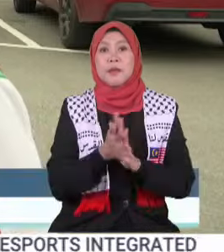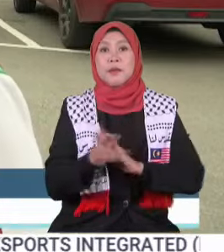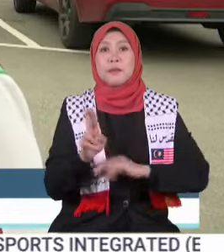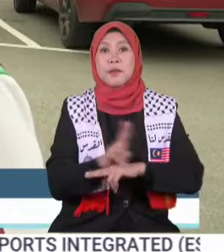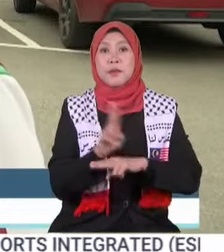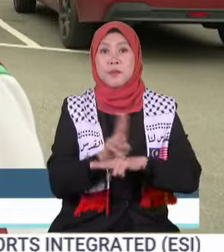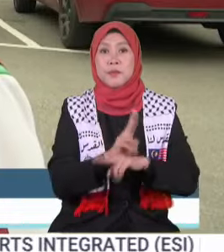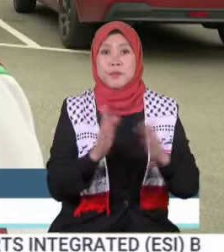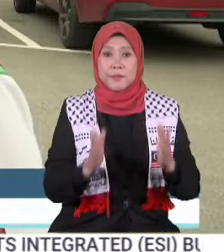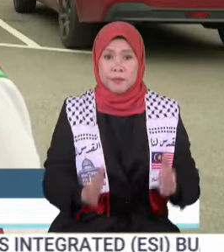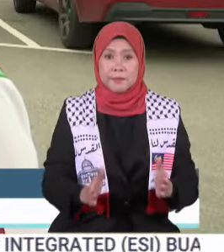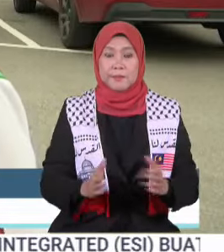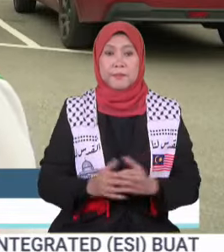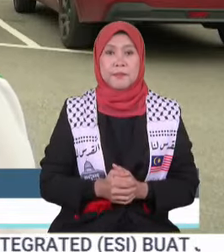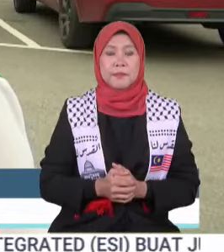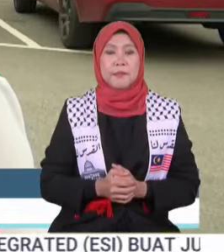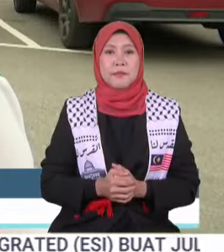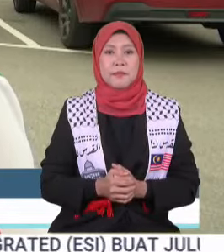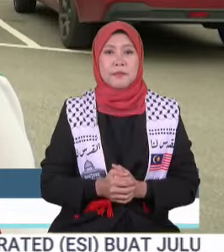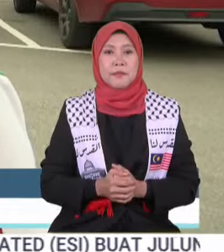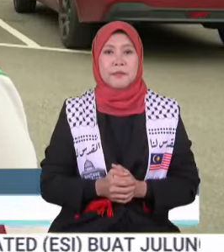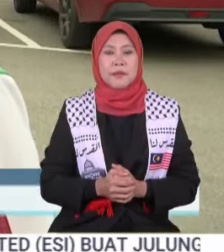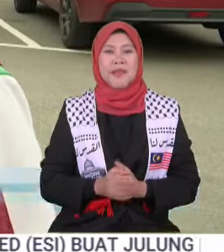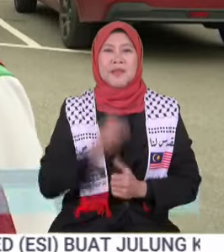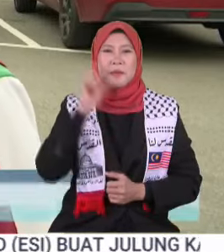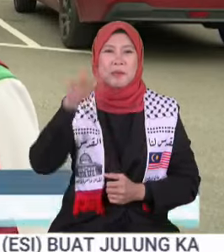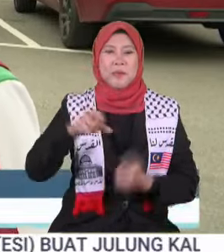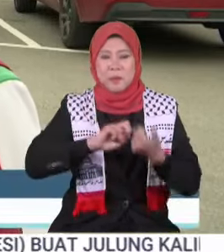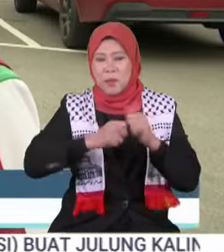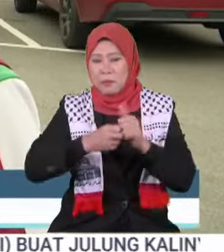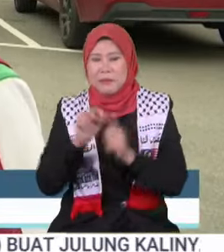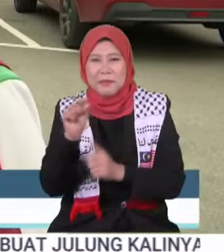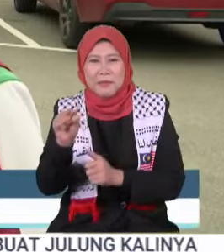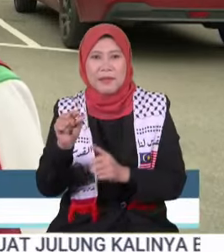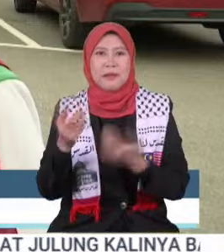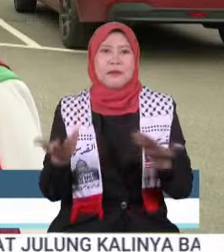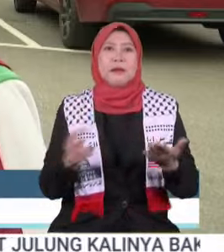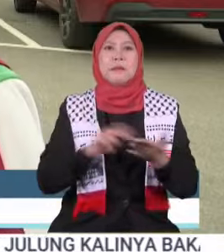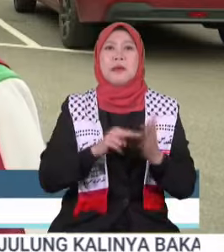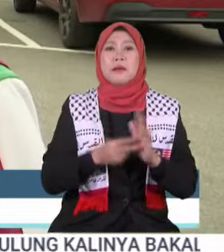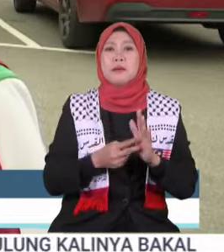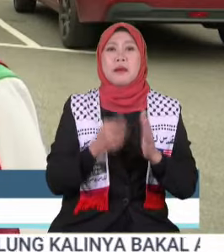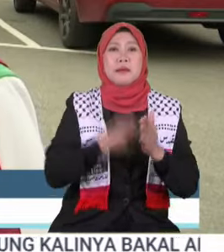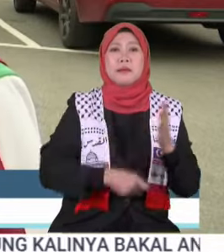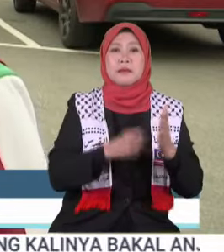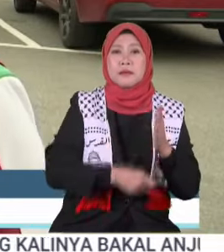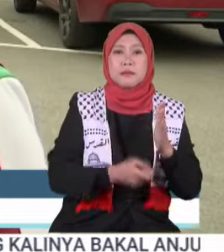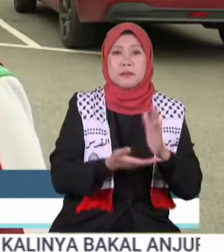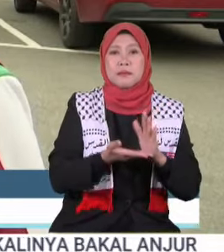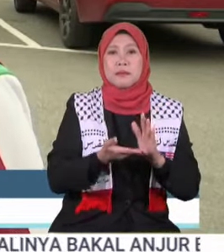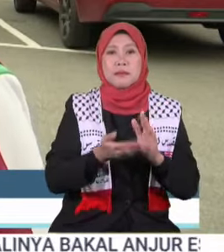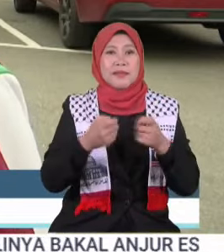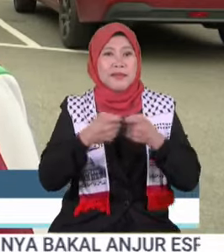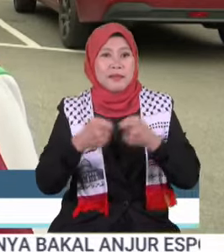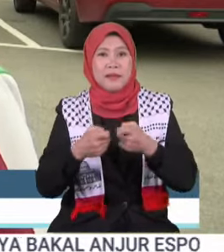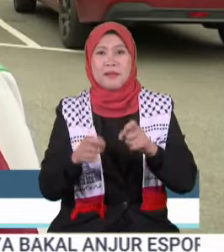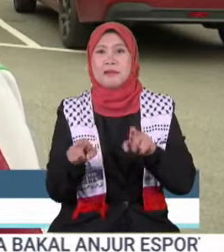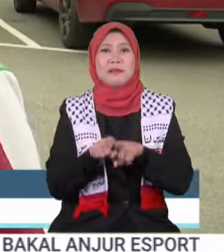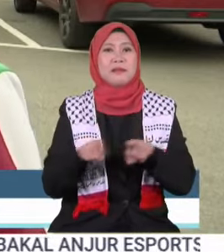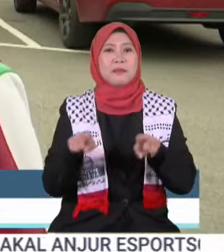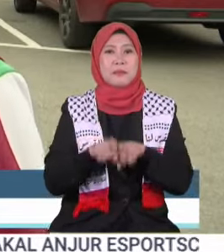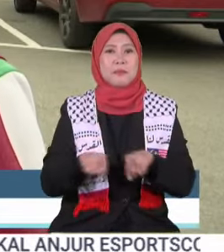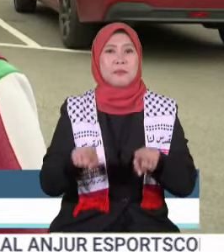domestik a perkara ini tidak perlu dibesarkan kerana harga tarif domestik itu adalah sama seperti